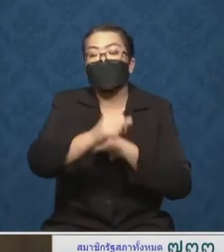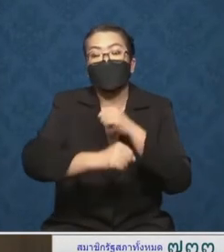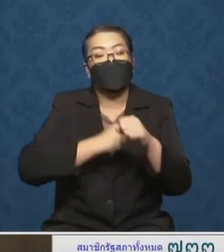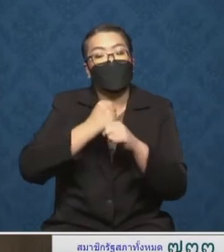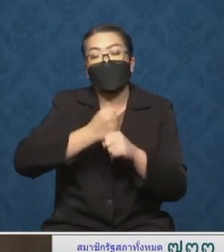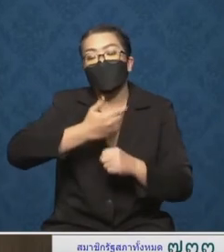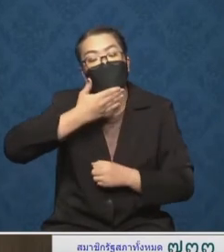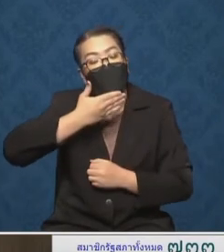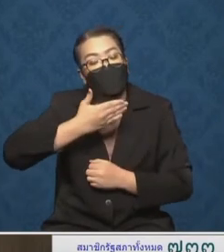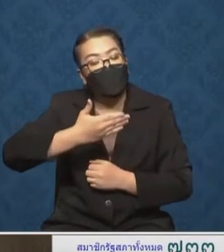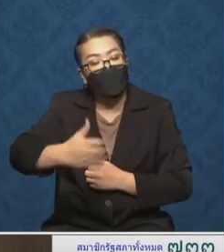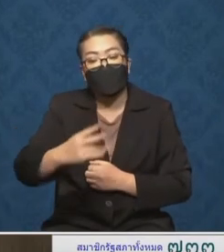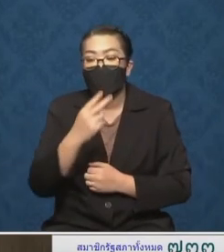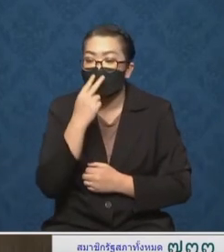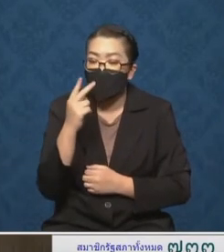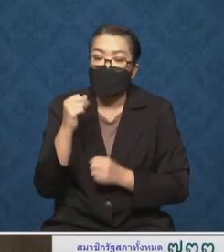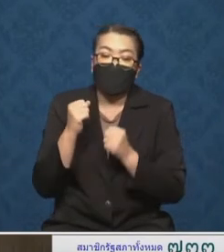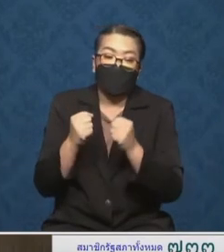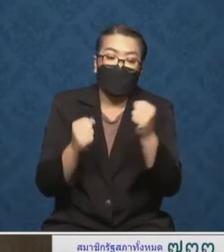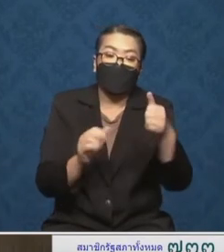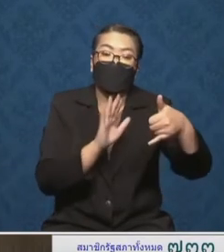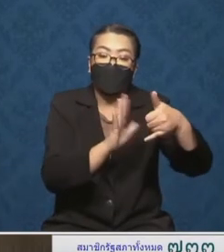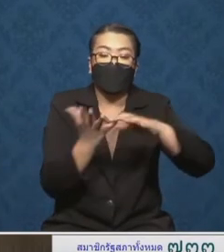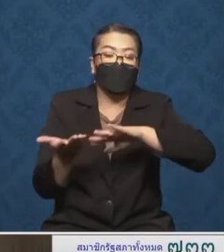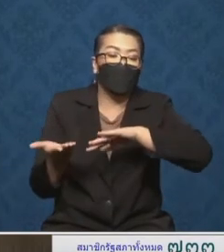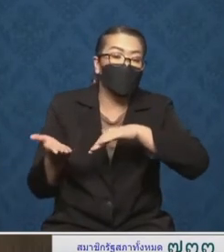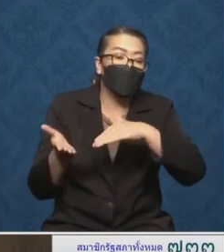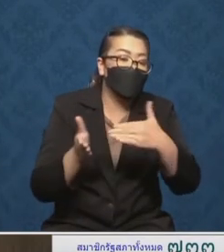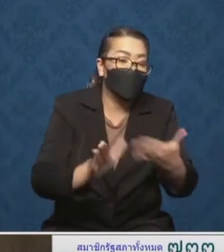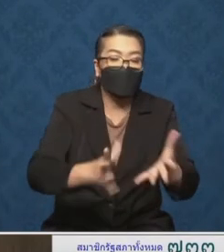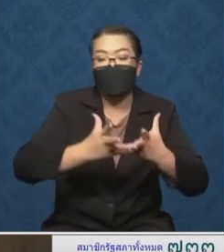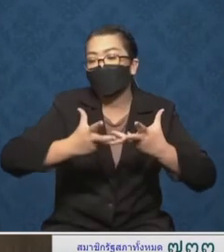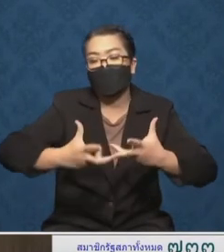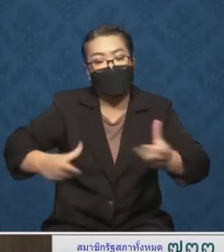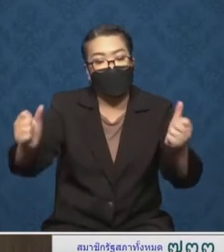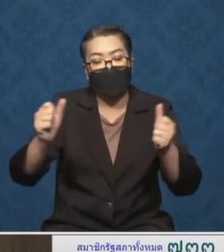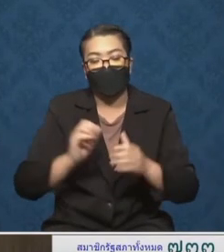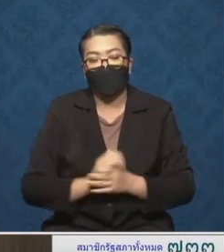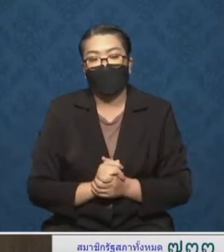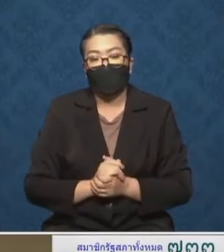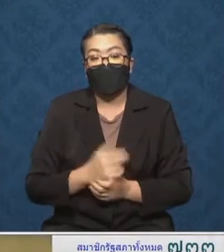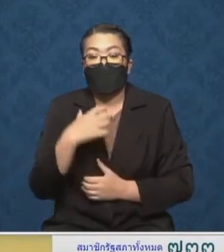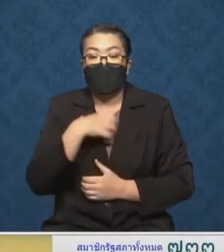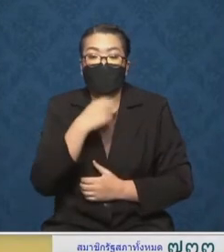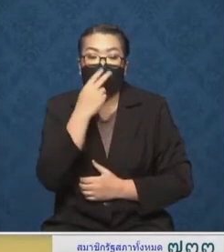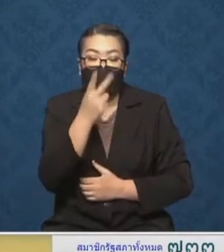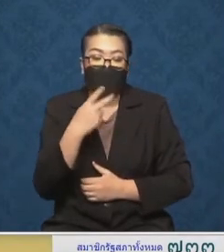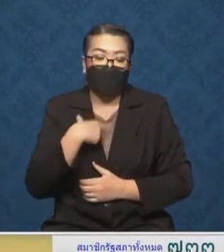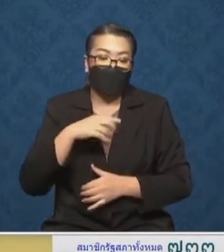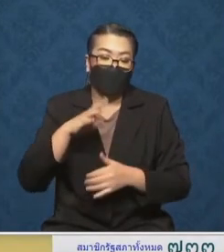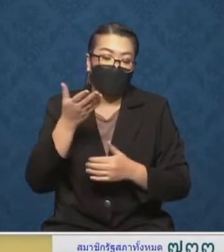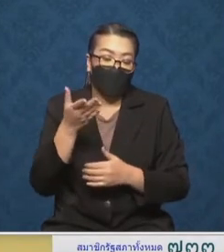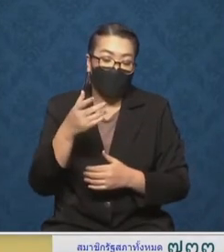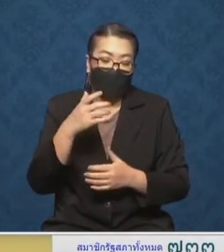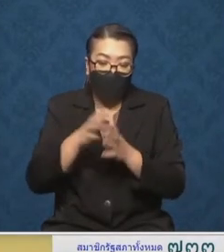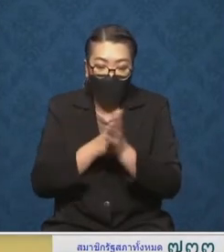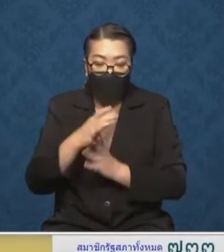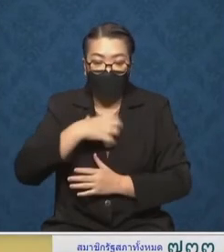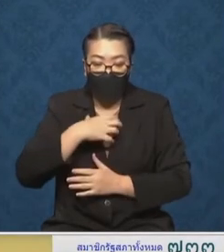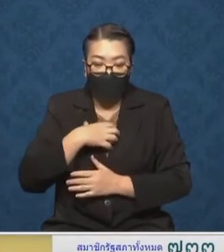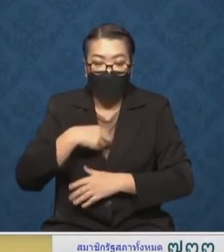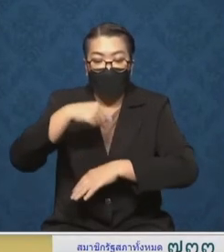เพียงพอที่จะเห็นความพยายามของท่านร่วมสลายไม่มีชิ้นดีเห็นความต้องการของท่านถูกบดขยี้ด้วยกงล้อ